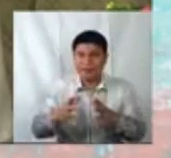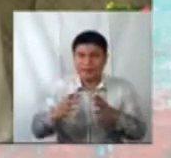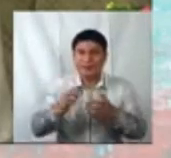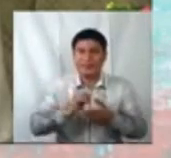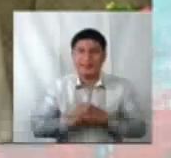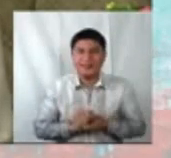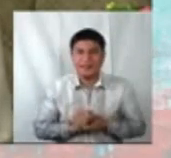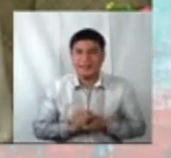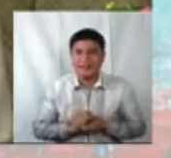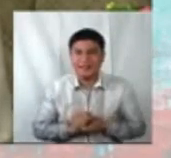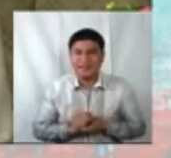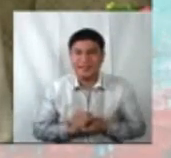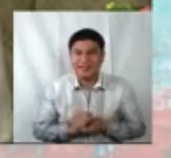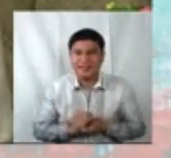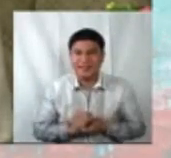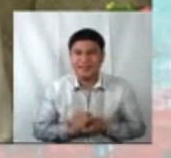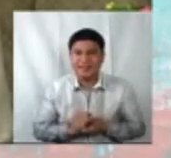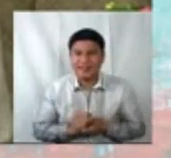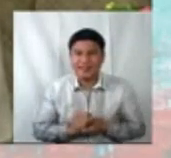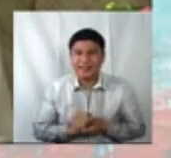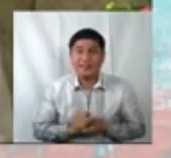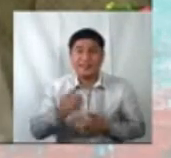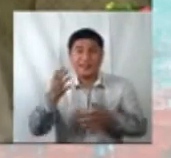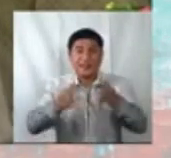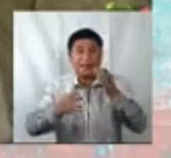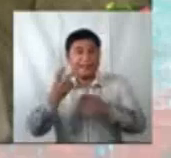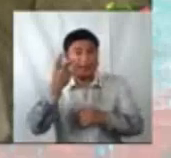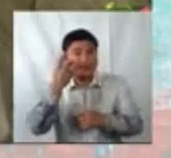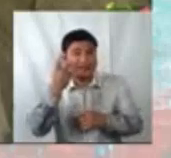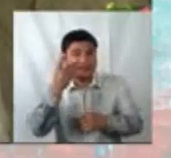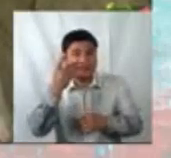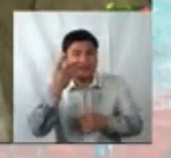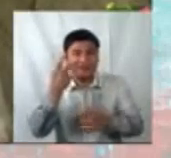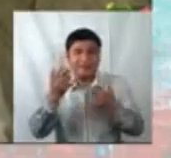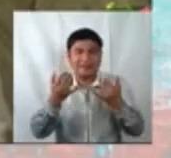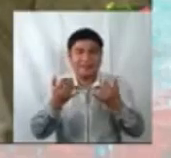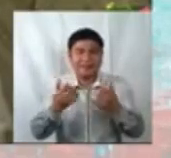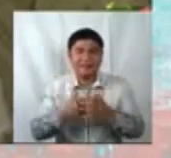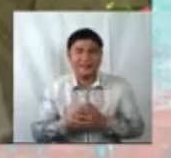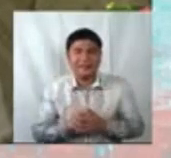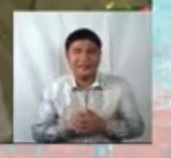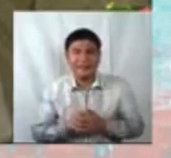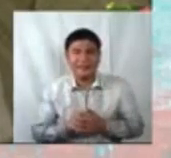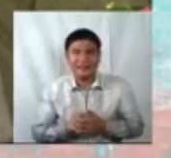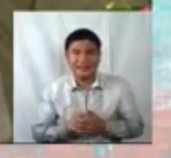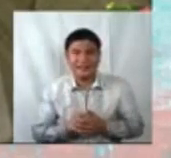Opo. Pag nakita mo ngayon, ito po ah, sa ating